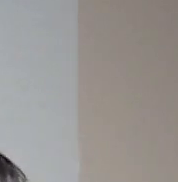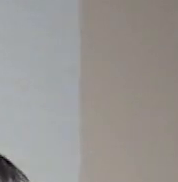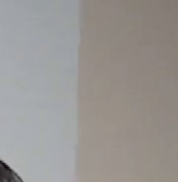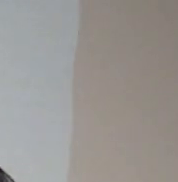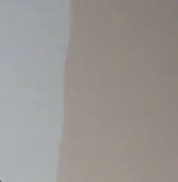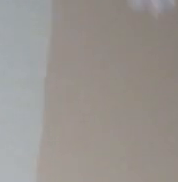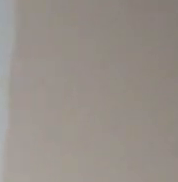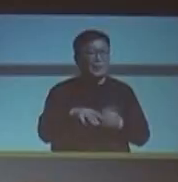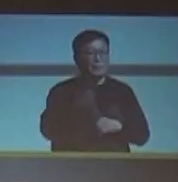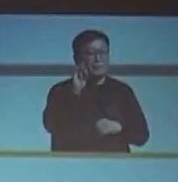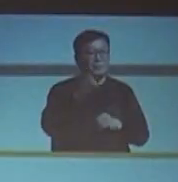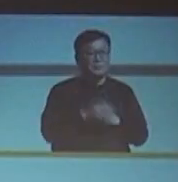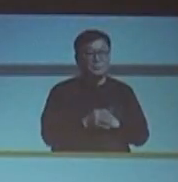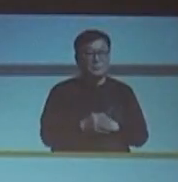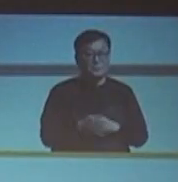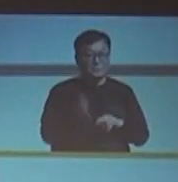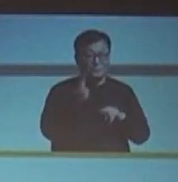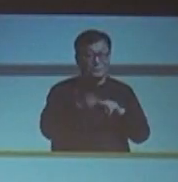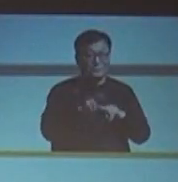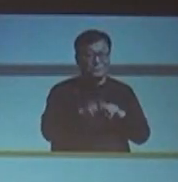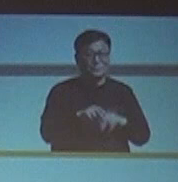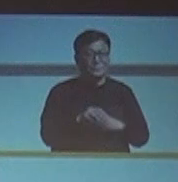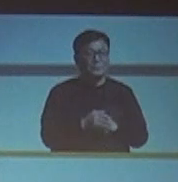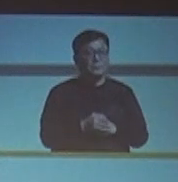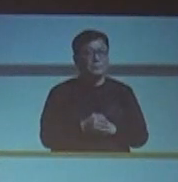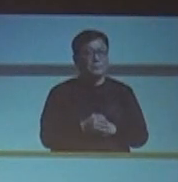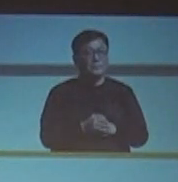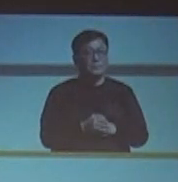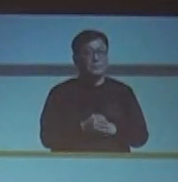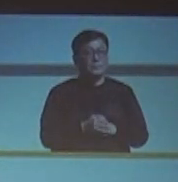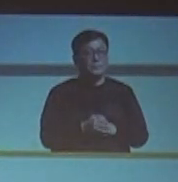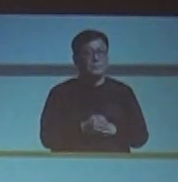저희 앉아있을게요. 아, 왜? 중앙을 안 하세요.